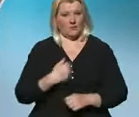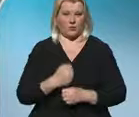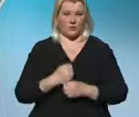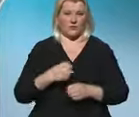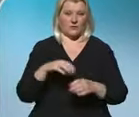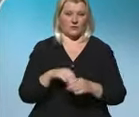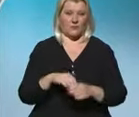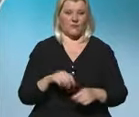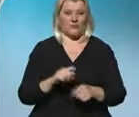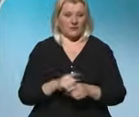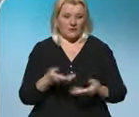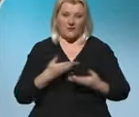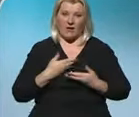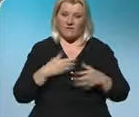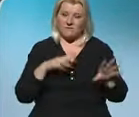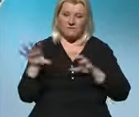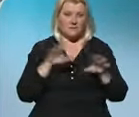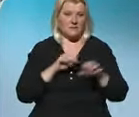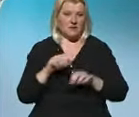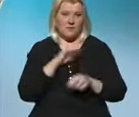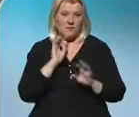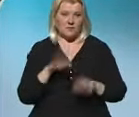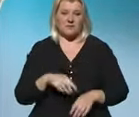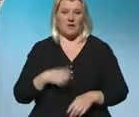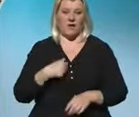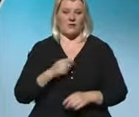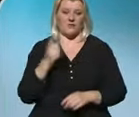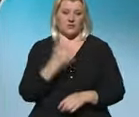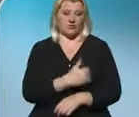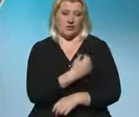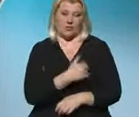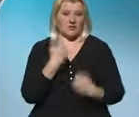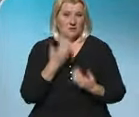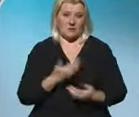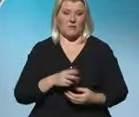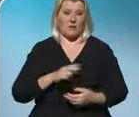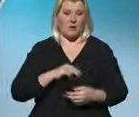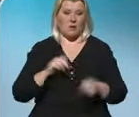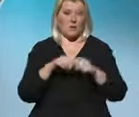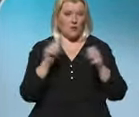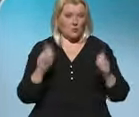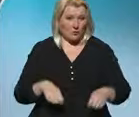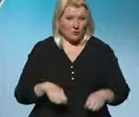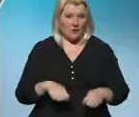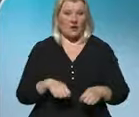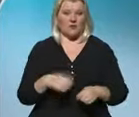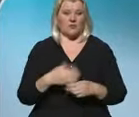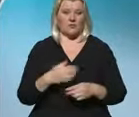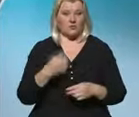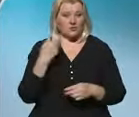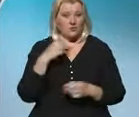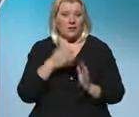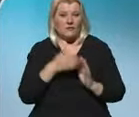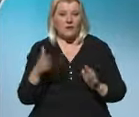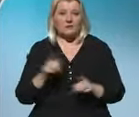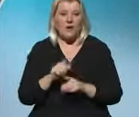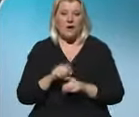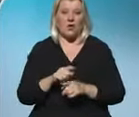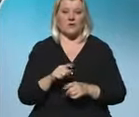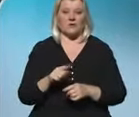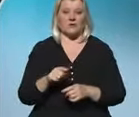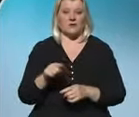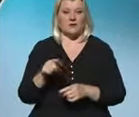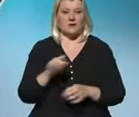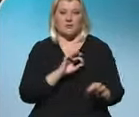byla to největší škola mého života. Já vím, že vysokou školu nemám, ale mám maturitu a studovala jsem nějakou dobu a tohle jsem teda takový jako